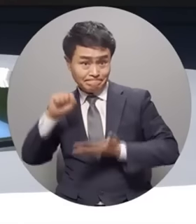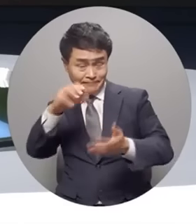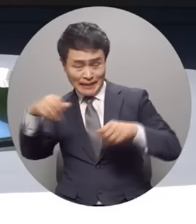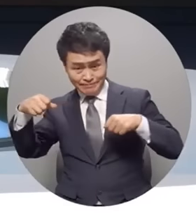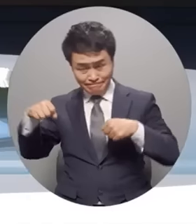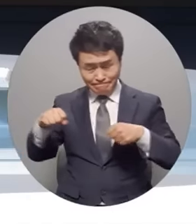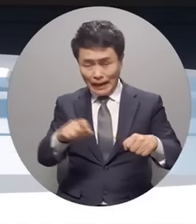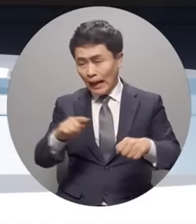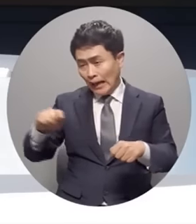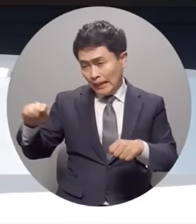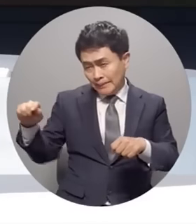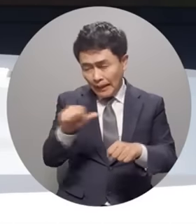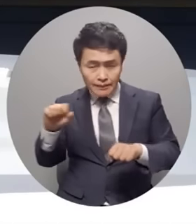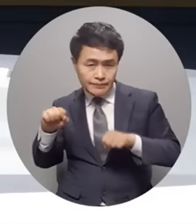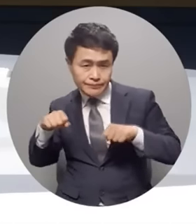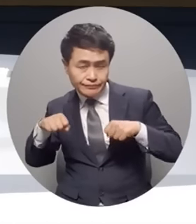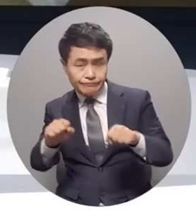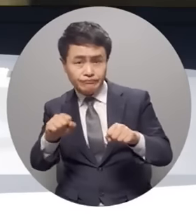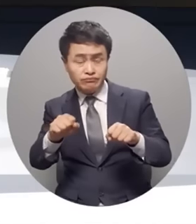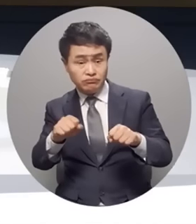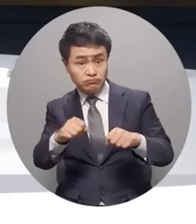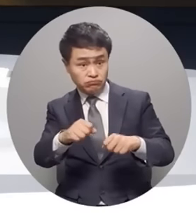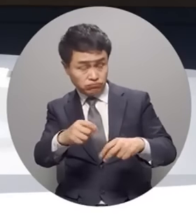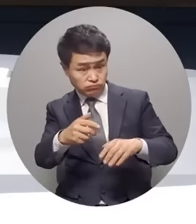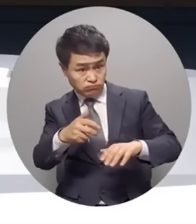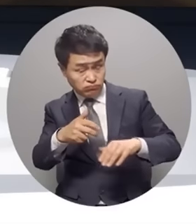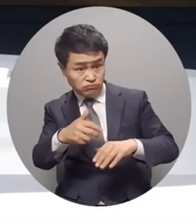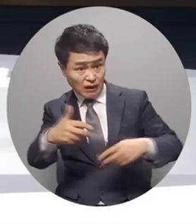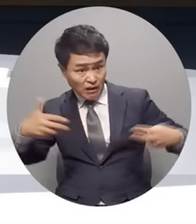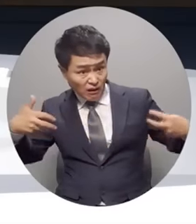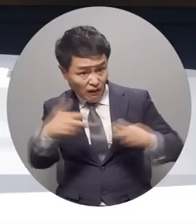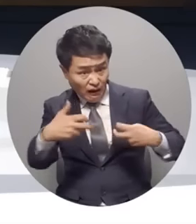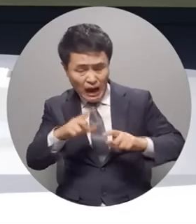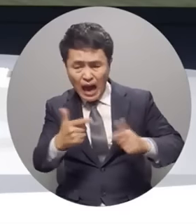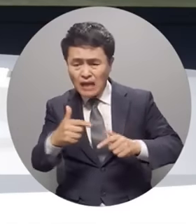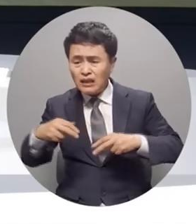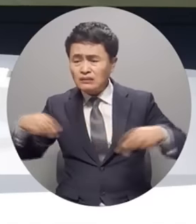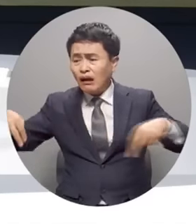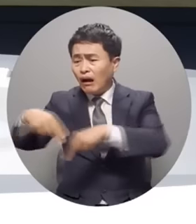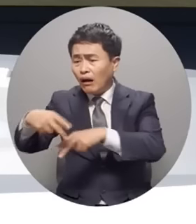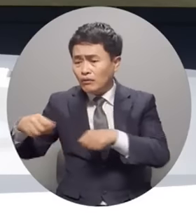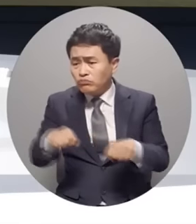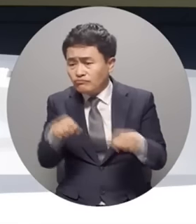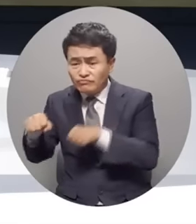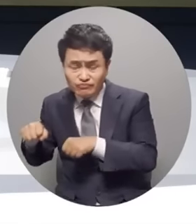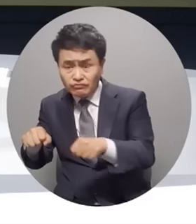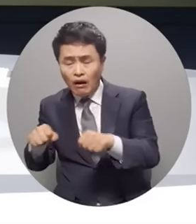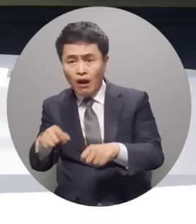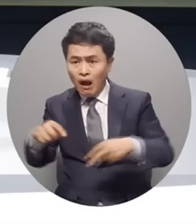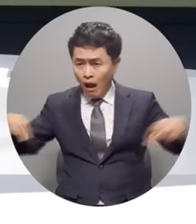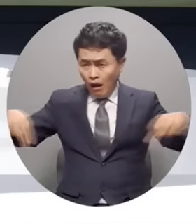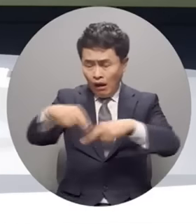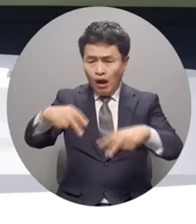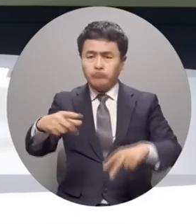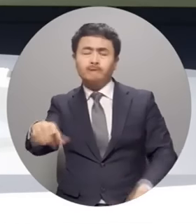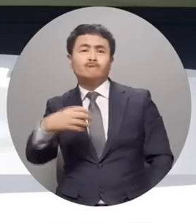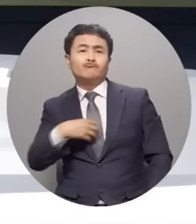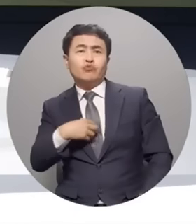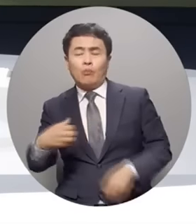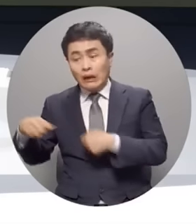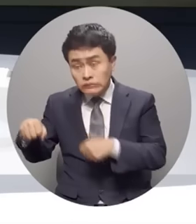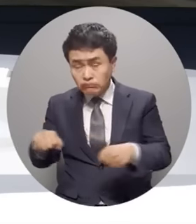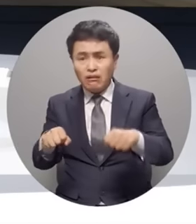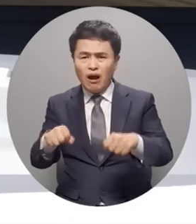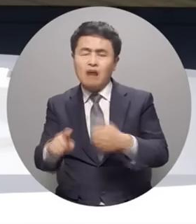오토바이들이 빠른 배달을 위해 도로가 아닌 인도를 달리기도 하는데요. 인도 위 시민들 사이를 위험하게 지나갑니다.